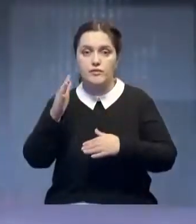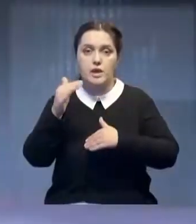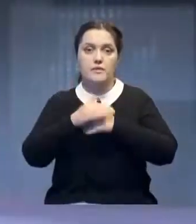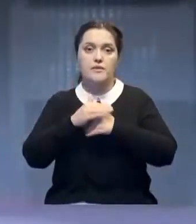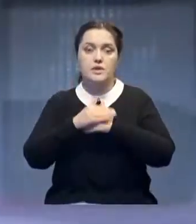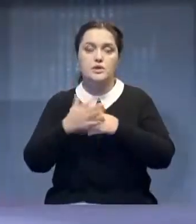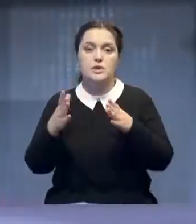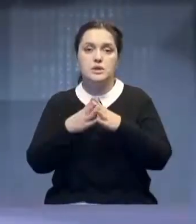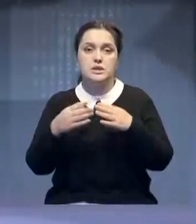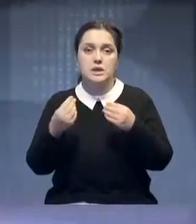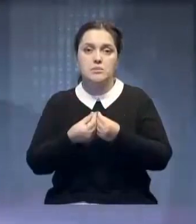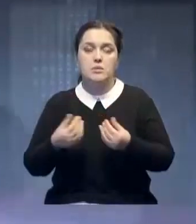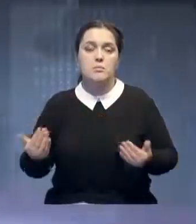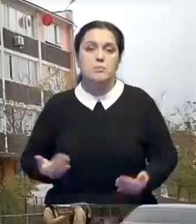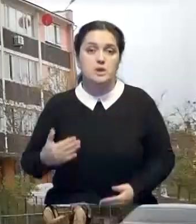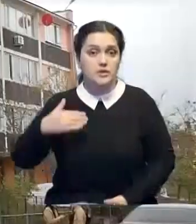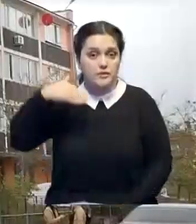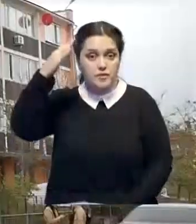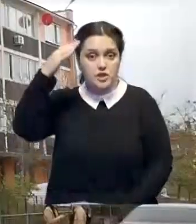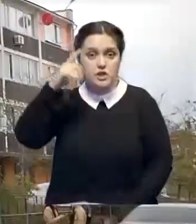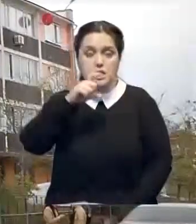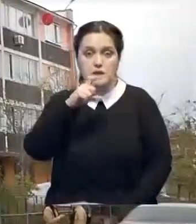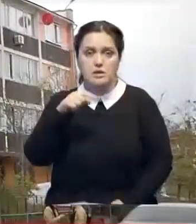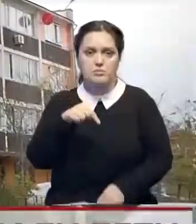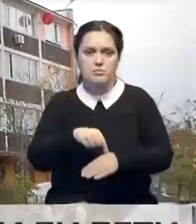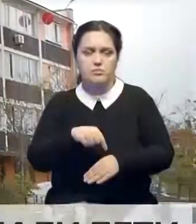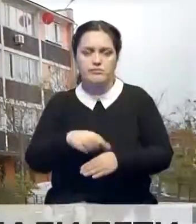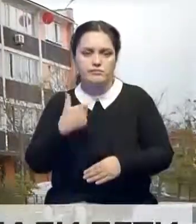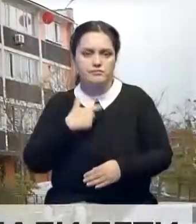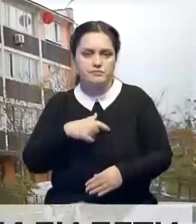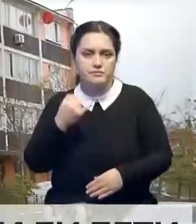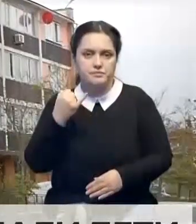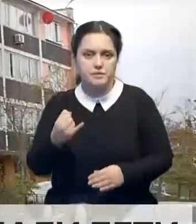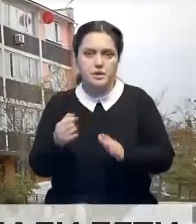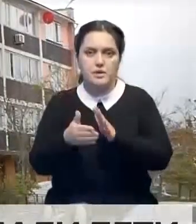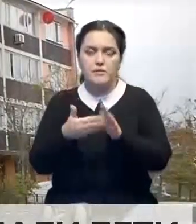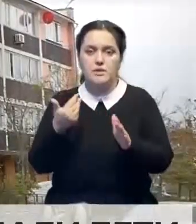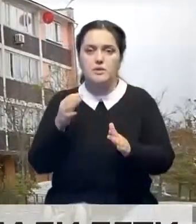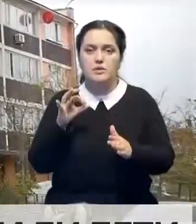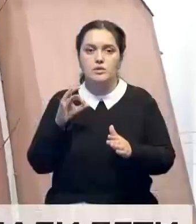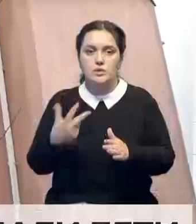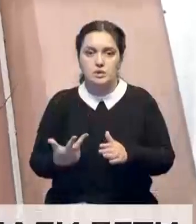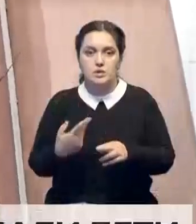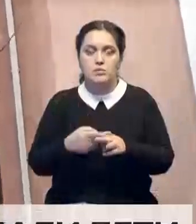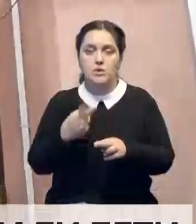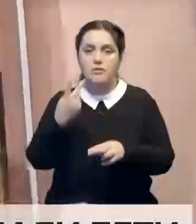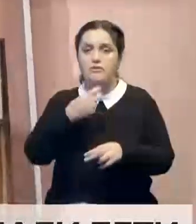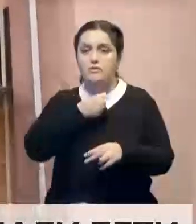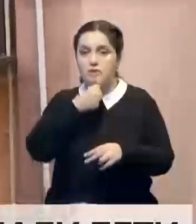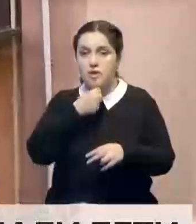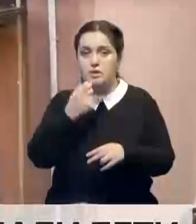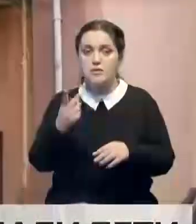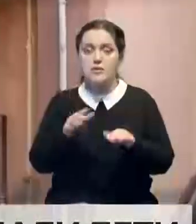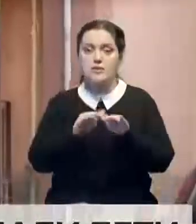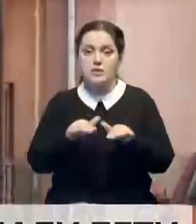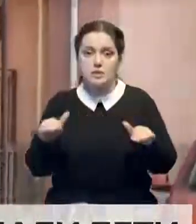средством свою квартиру. Вечером члены семьи, проживающие этажом выше, почувствовали недомогание и вызвали скорую помощь. В